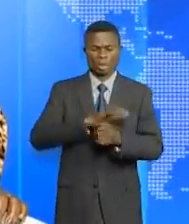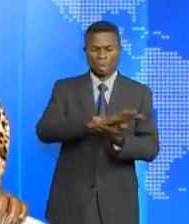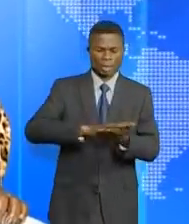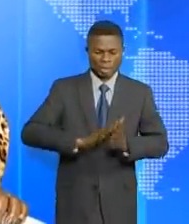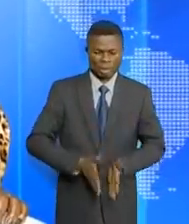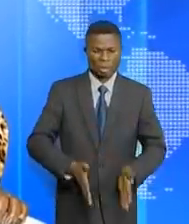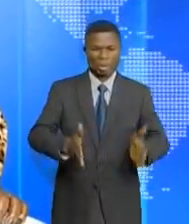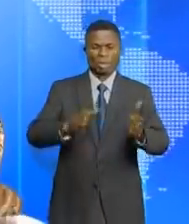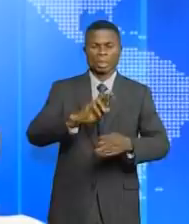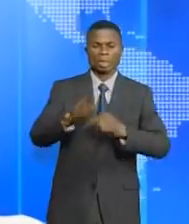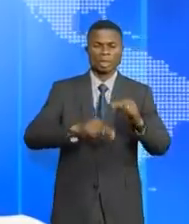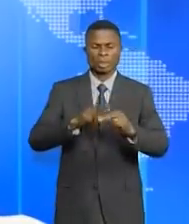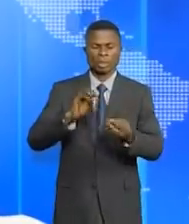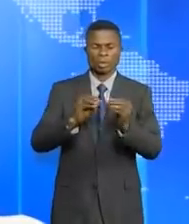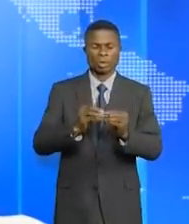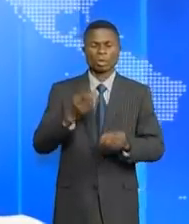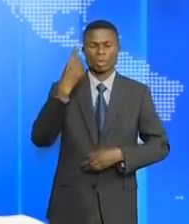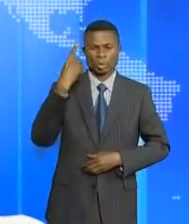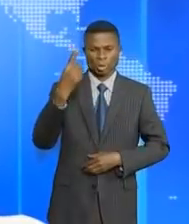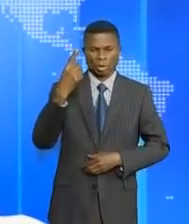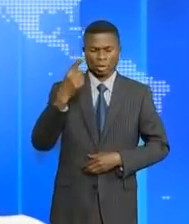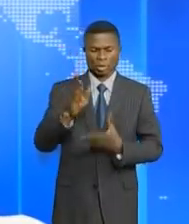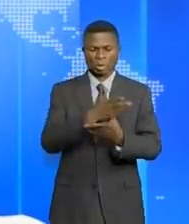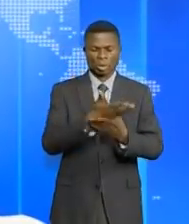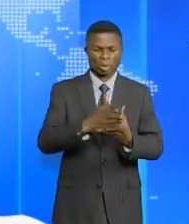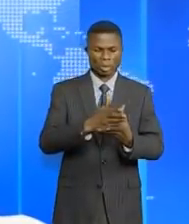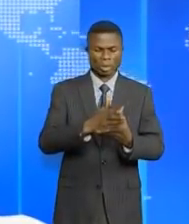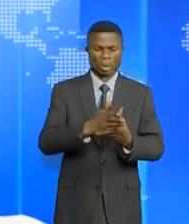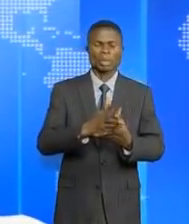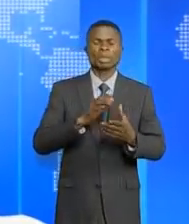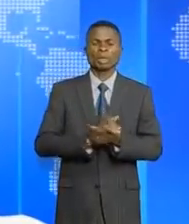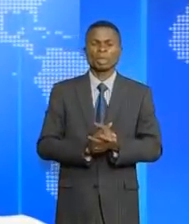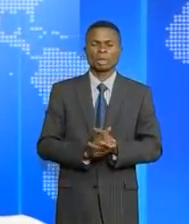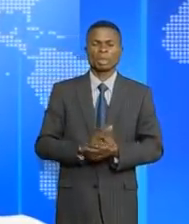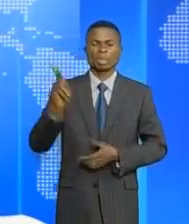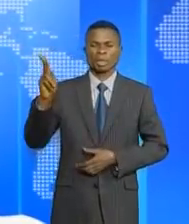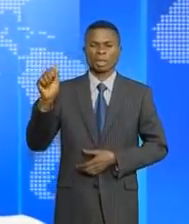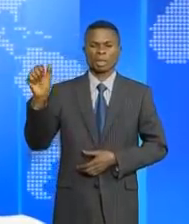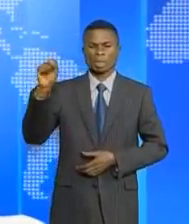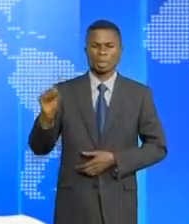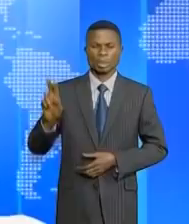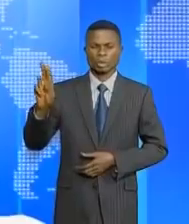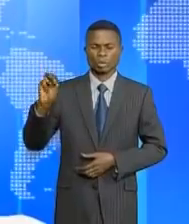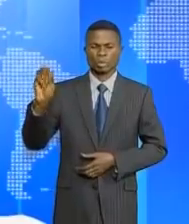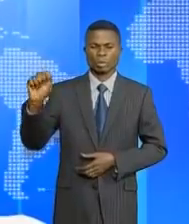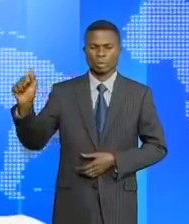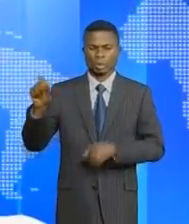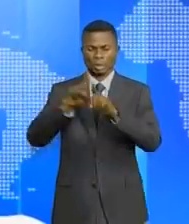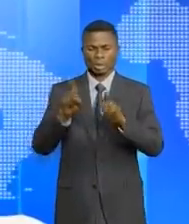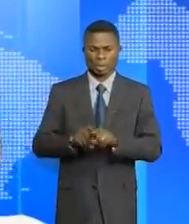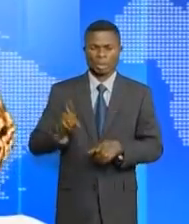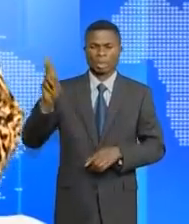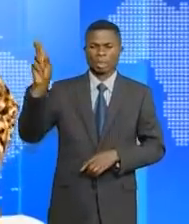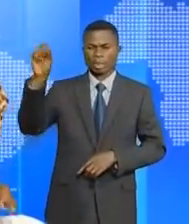d'asphaltage de route nationale numéro 1, tronçon compris entre Kasumbalesa, Makando et